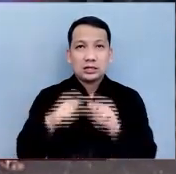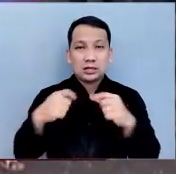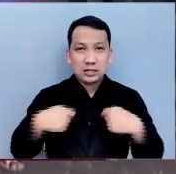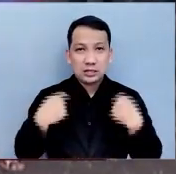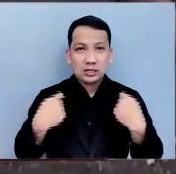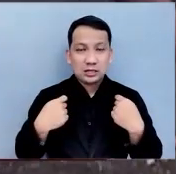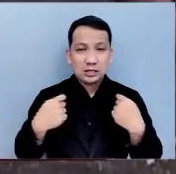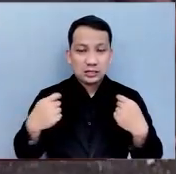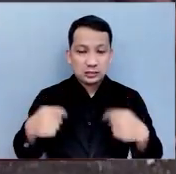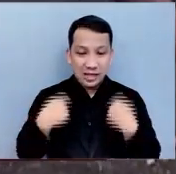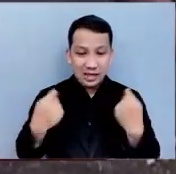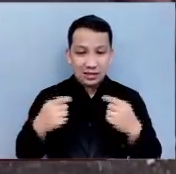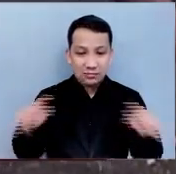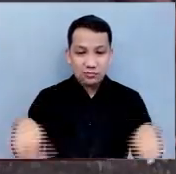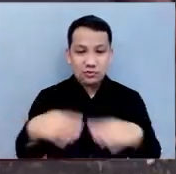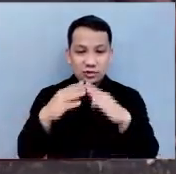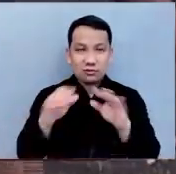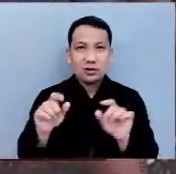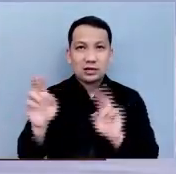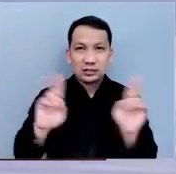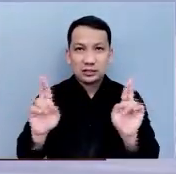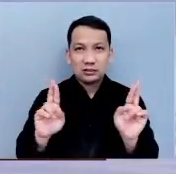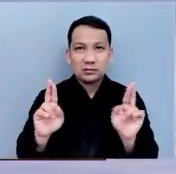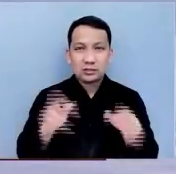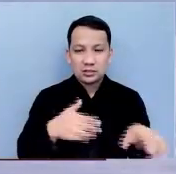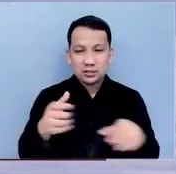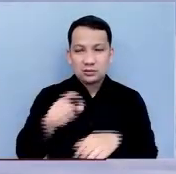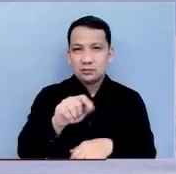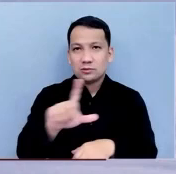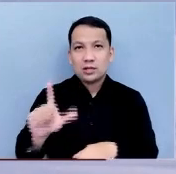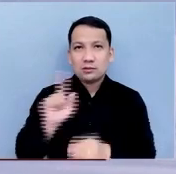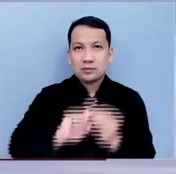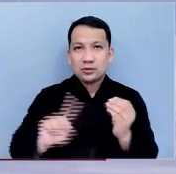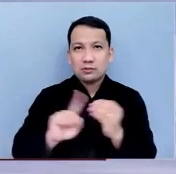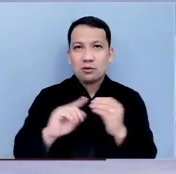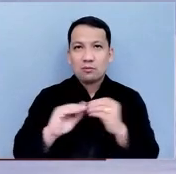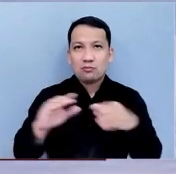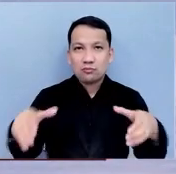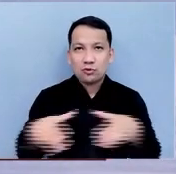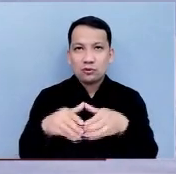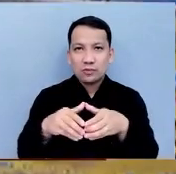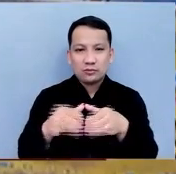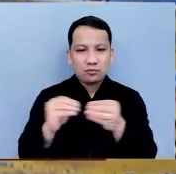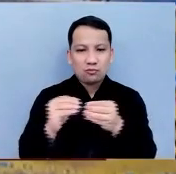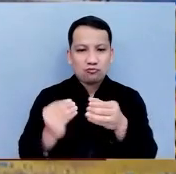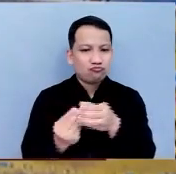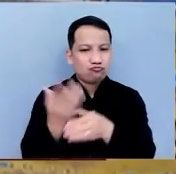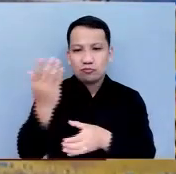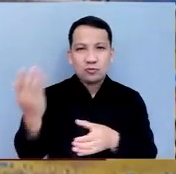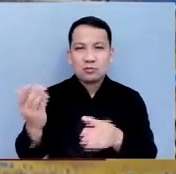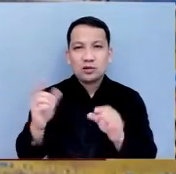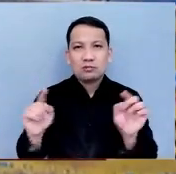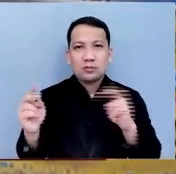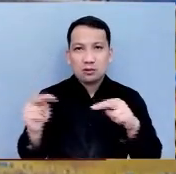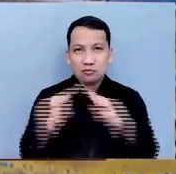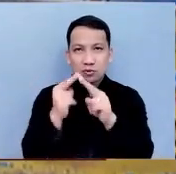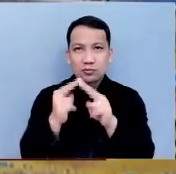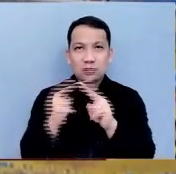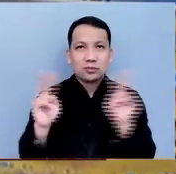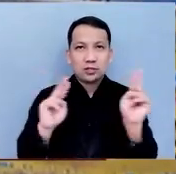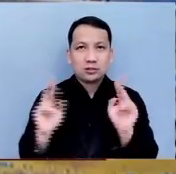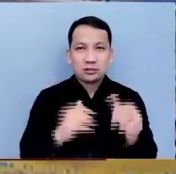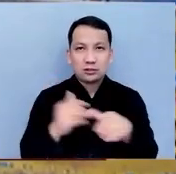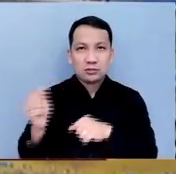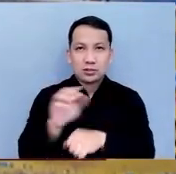ng mga residente, handa silang lumikas sakaling lalo pang mag-alboroto ang bulkan. Nagbabalita mula sa